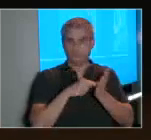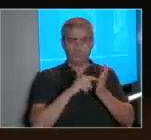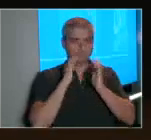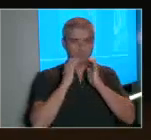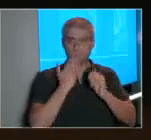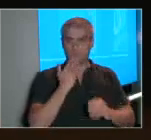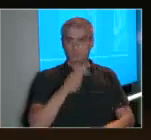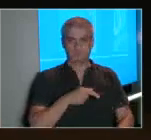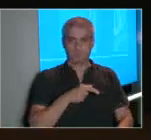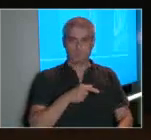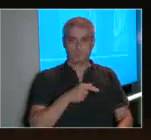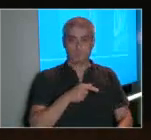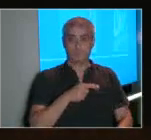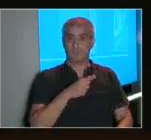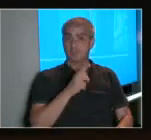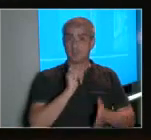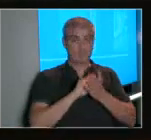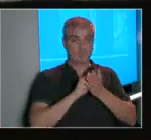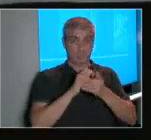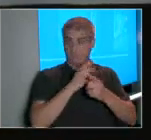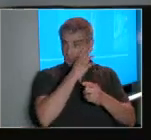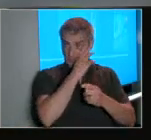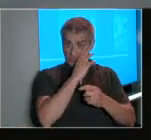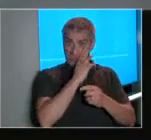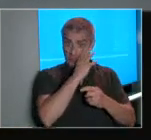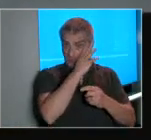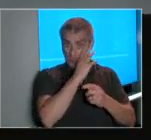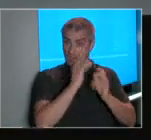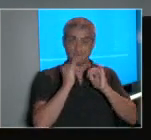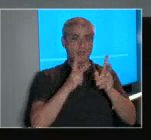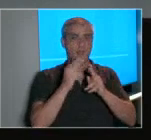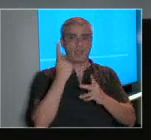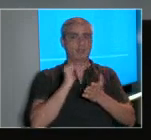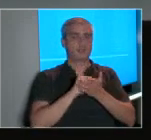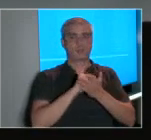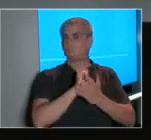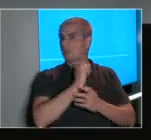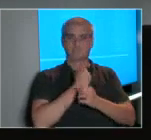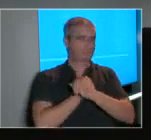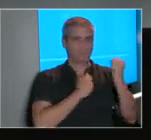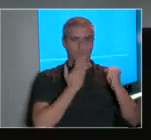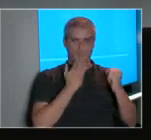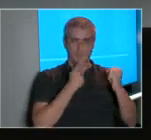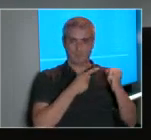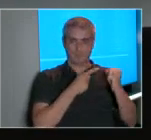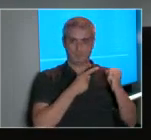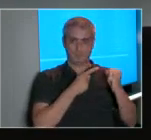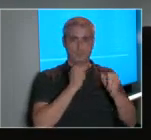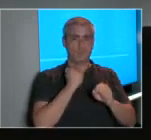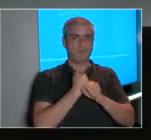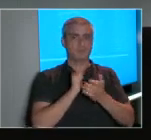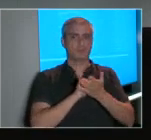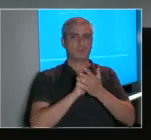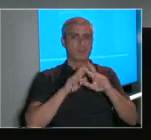בכלי התקשורת הישראלים. את הכתבה הזו, אגב, הביא לעריכה אחד העיתונאים הכי שמאלנים בישראל, שעובד היום בעיתון